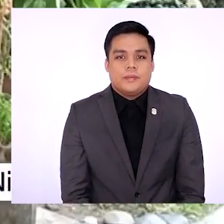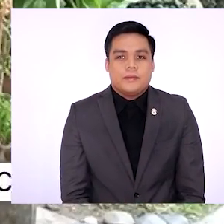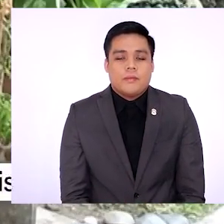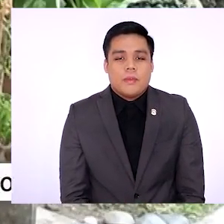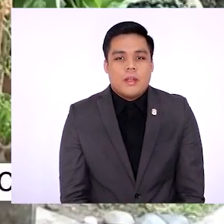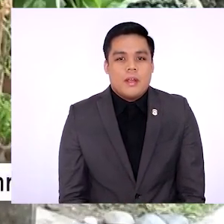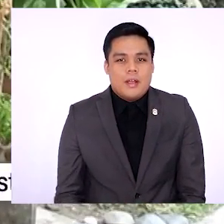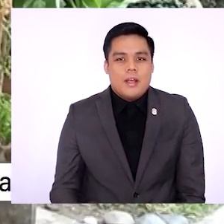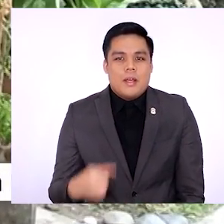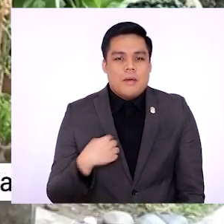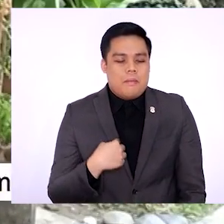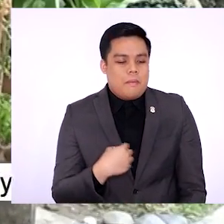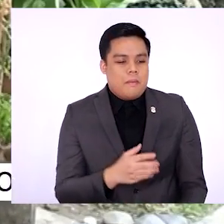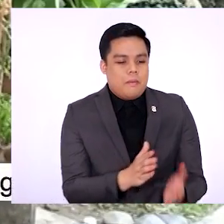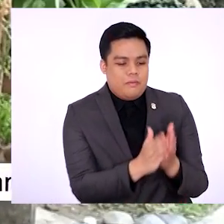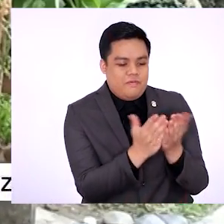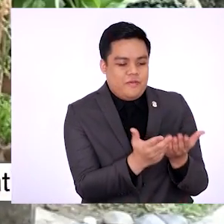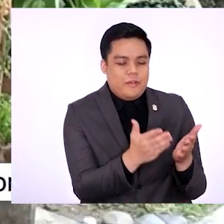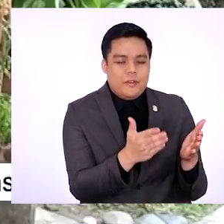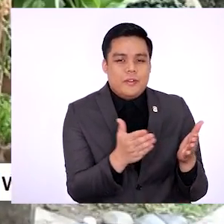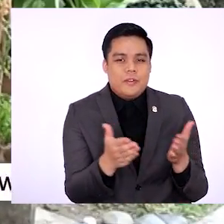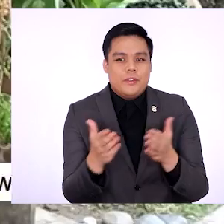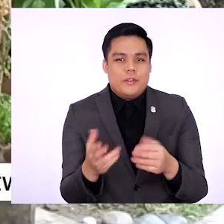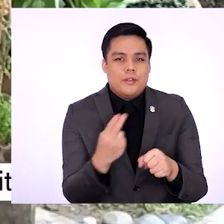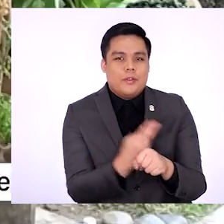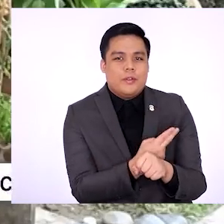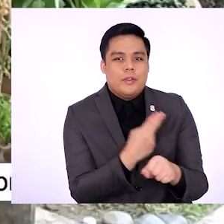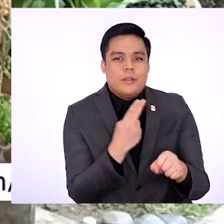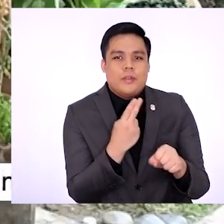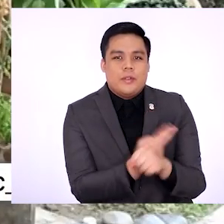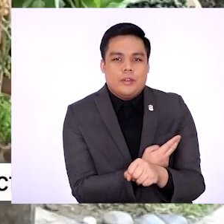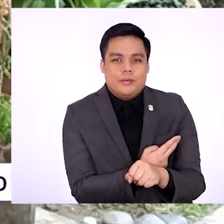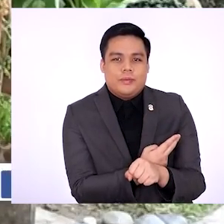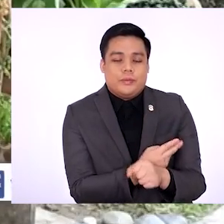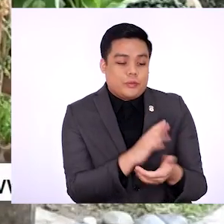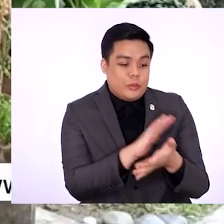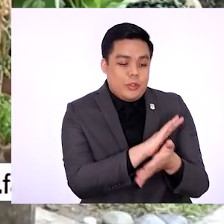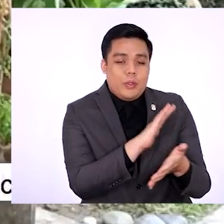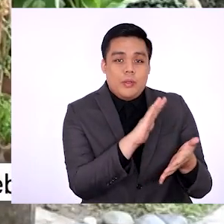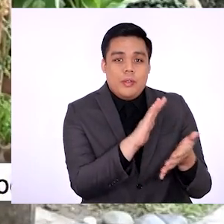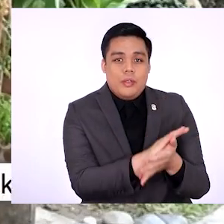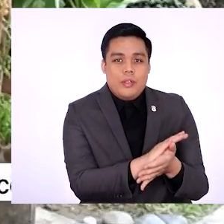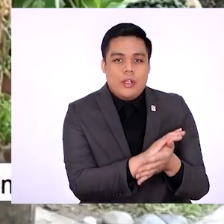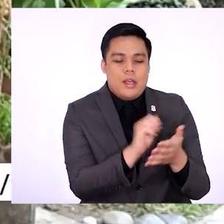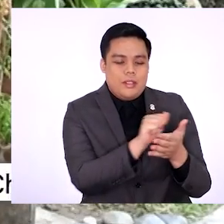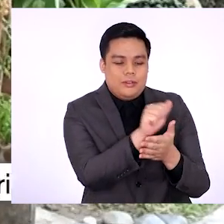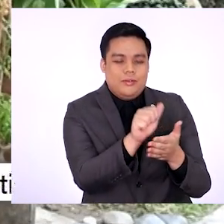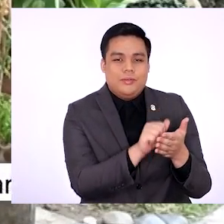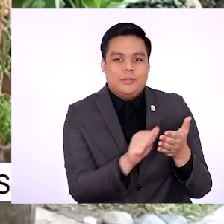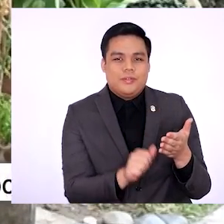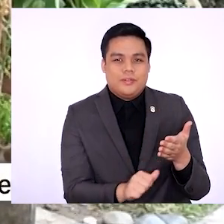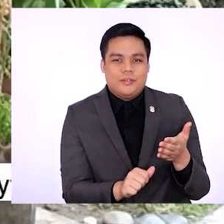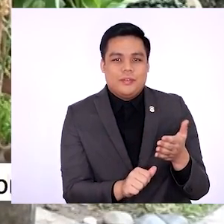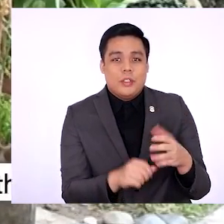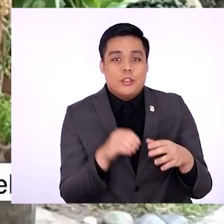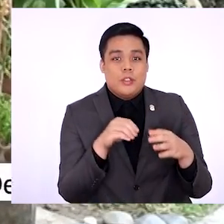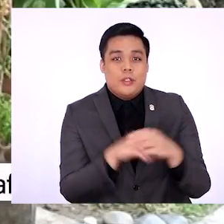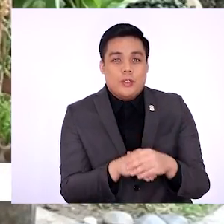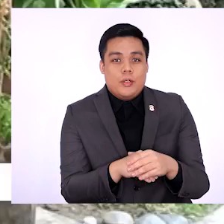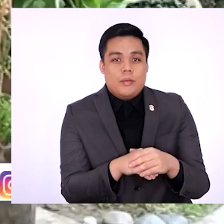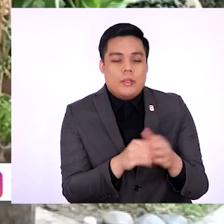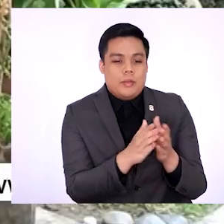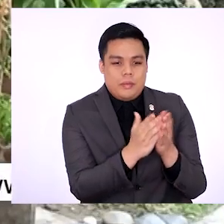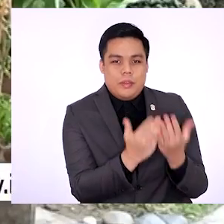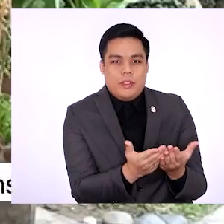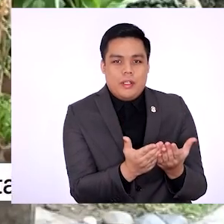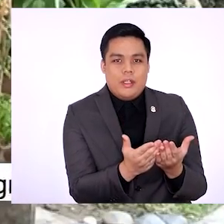ang aking ginawang study planner. Gumamit po ako ng karton at binalutan ito ng construction paper at dinisenyohan. Sa loob ng study planner ay